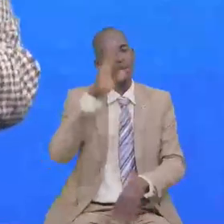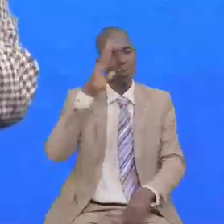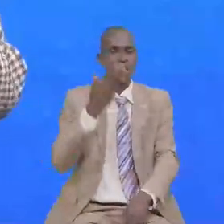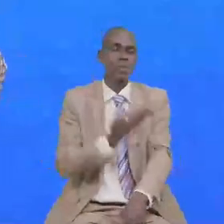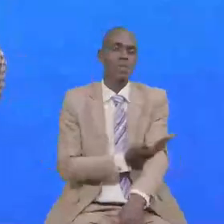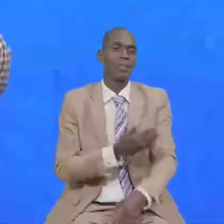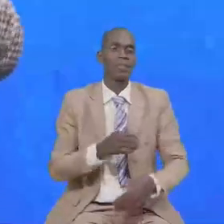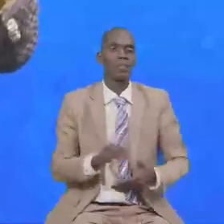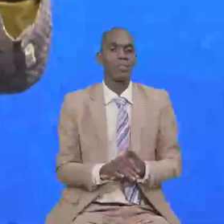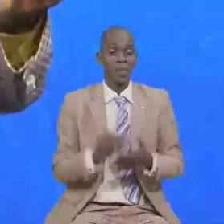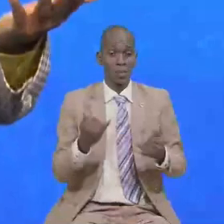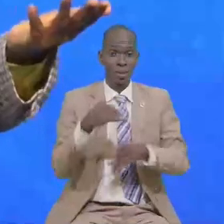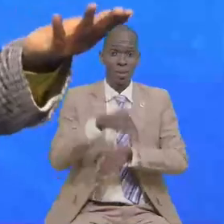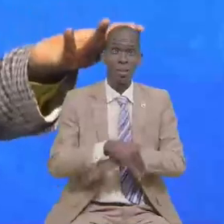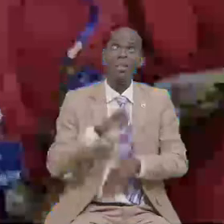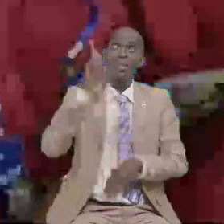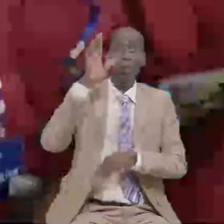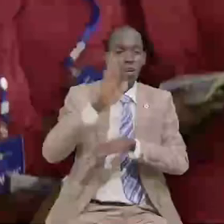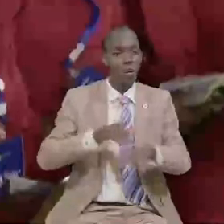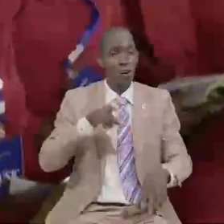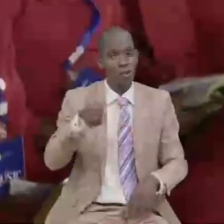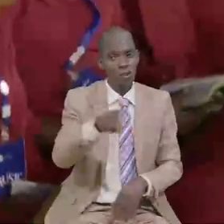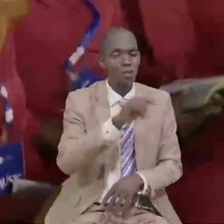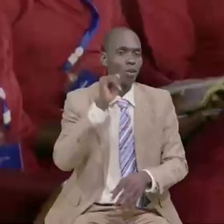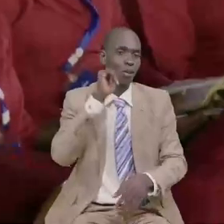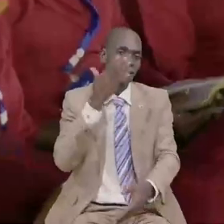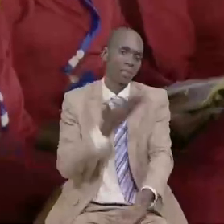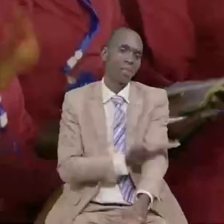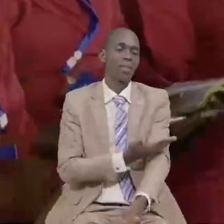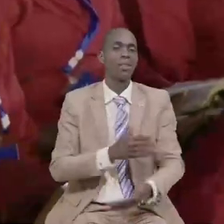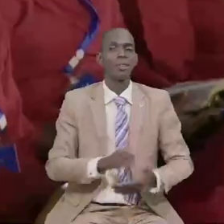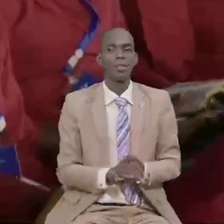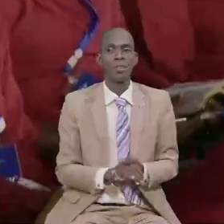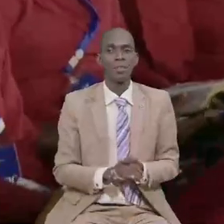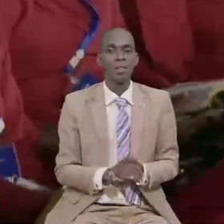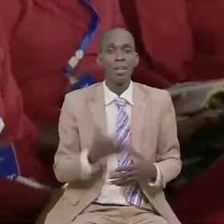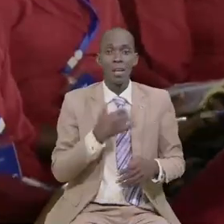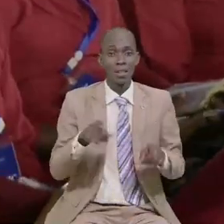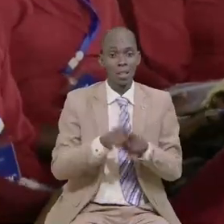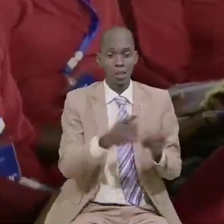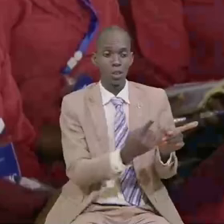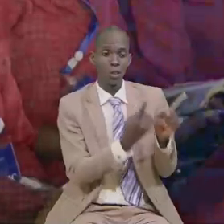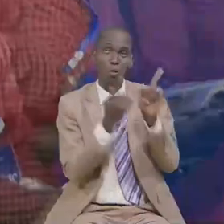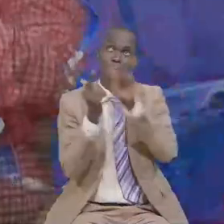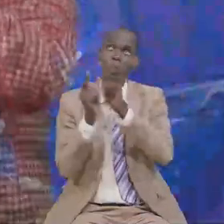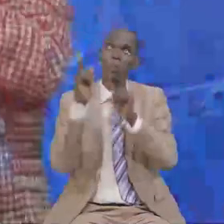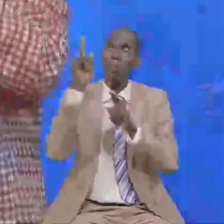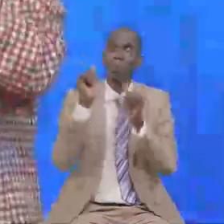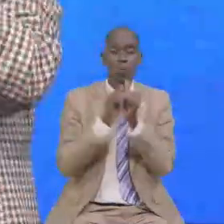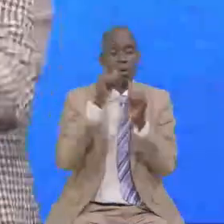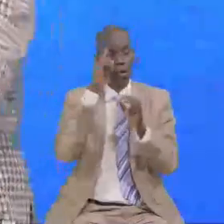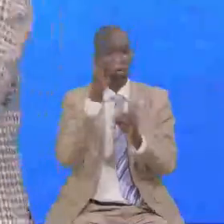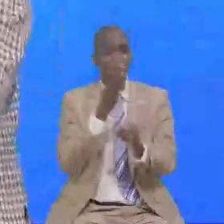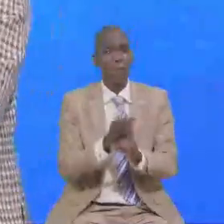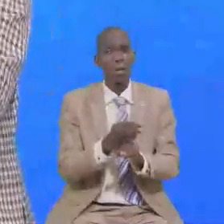t'appelle mon enfant. Ce soir, il t'appelle ma fille. Et comme tu viens avec foi